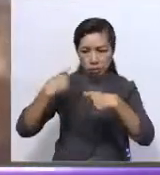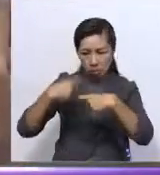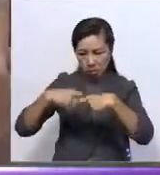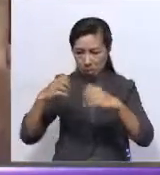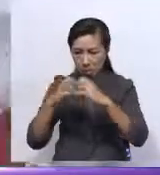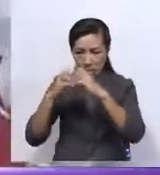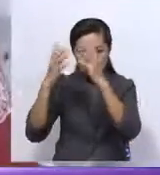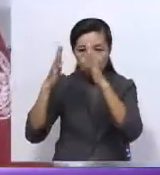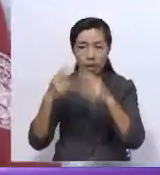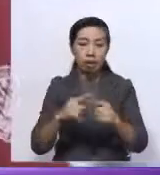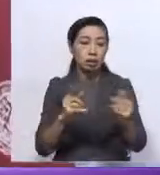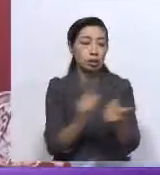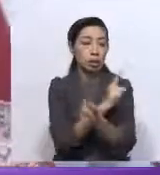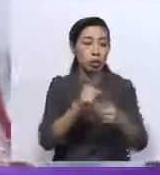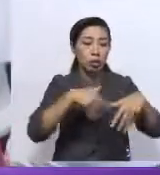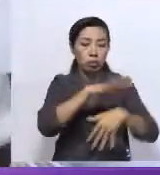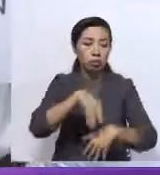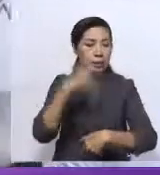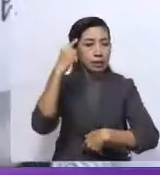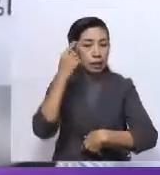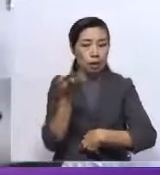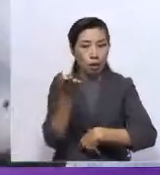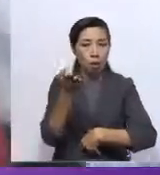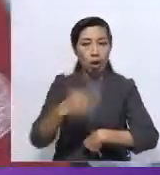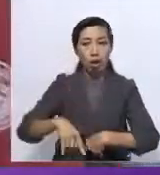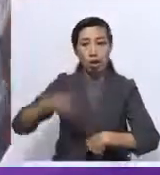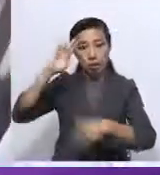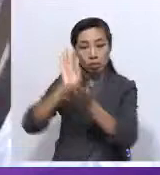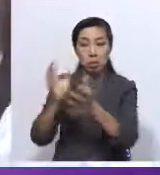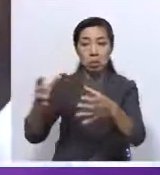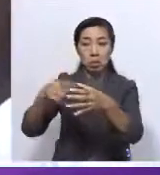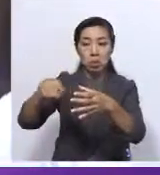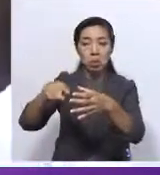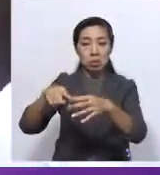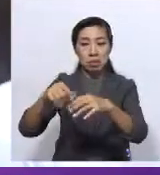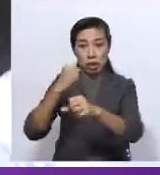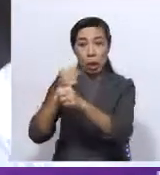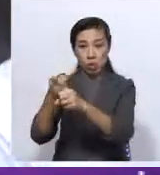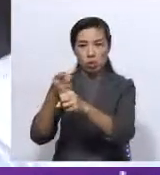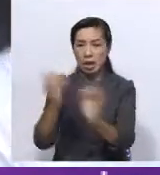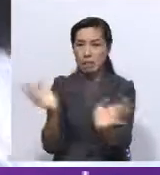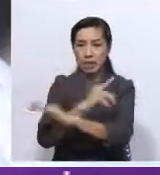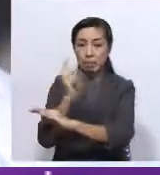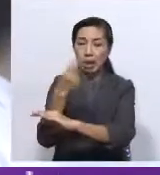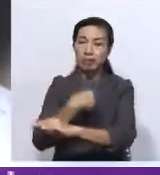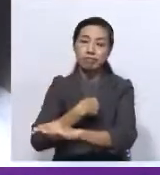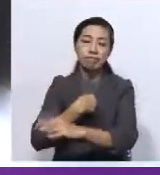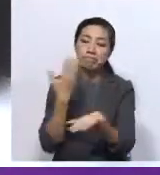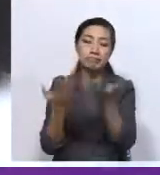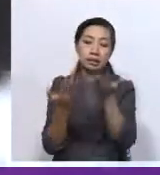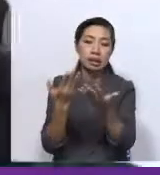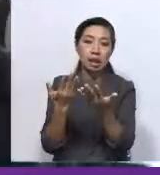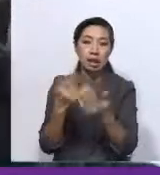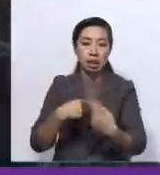ที่สังคมมีการเรียกร้องให้เปลี่ยนชุดพนักงานสอบสวนนั้นขอไม่แสดงความคิดเห็นนะคะเพียงแต่ว่าทางตำรวจต้องไม่เลือกป